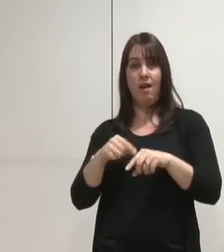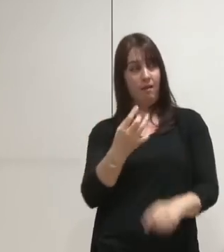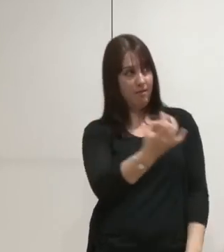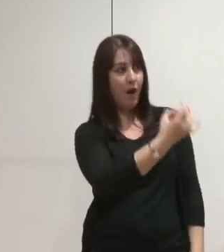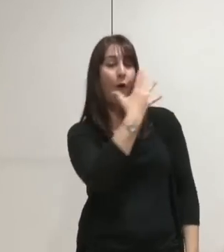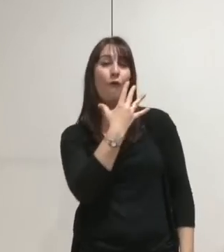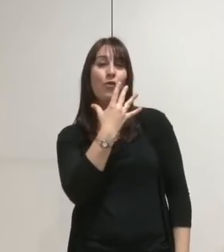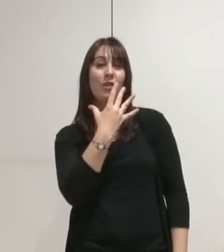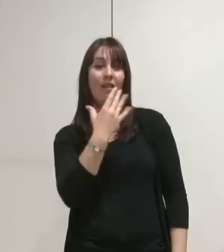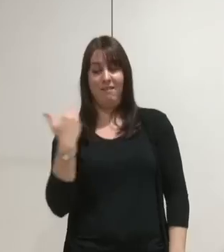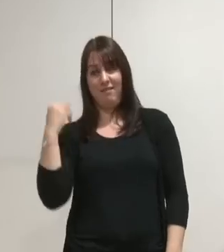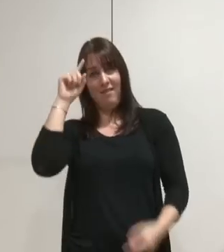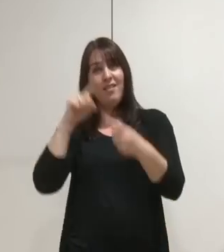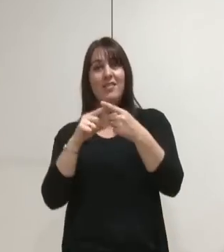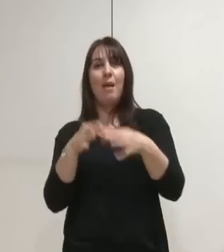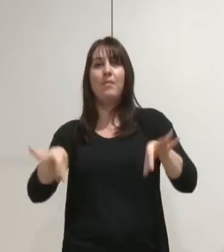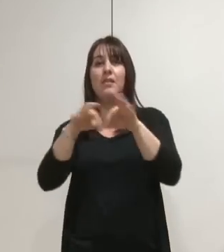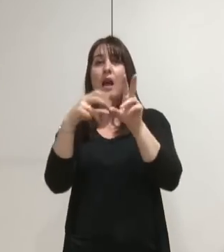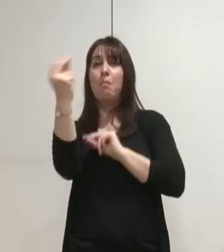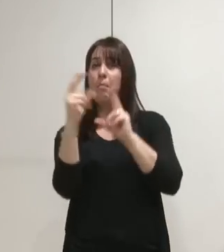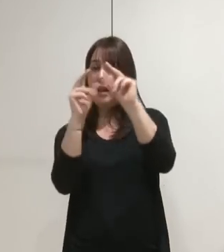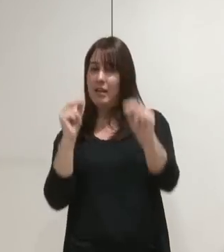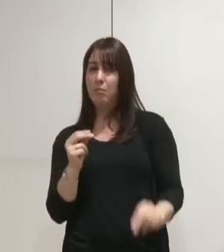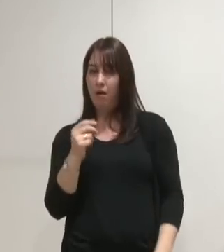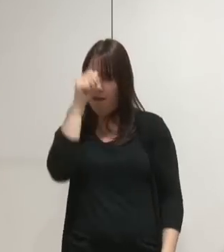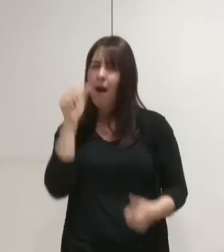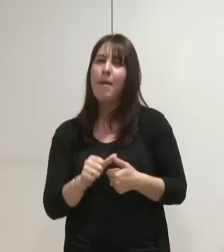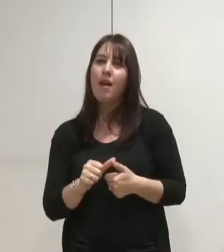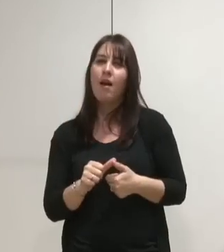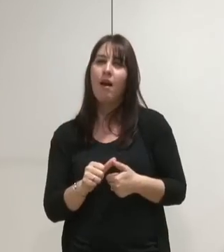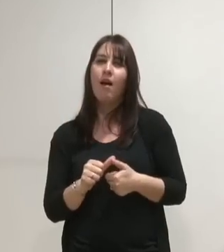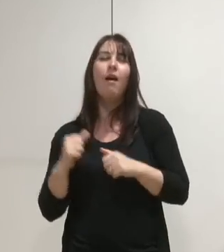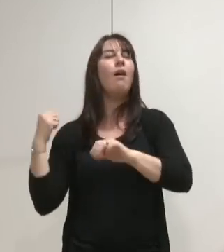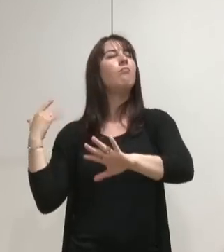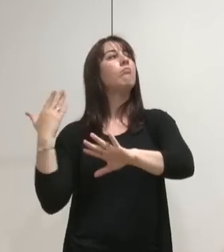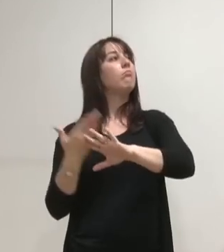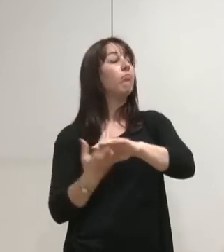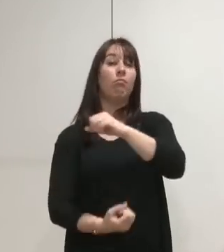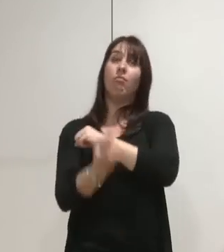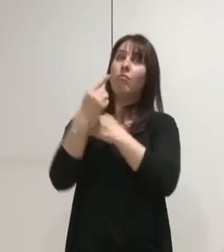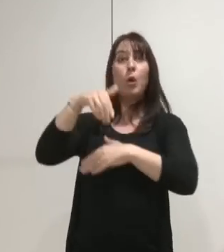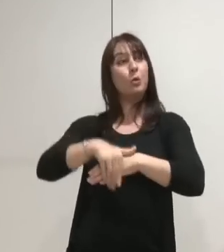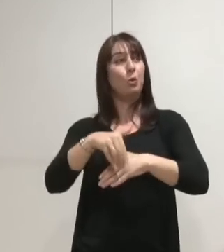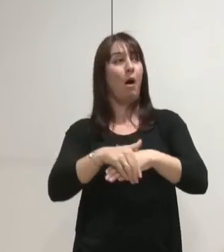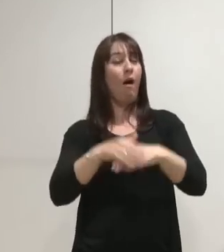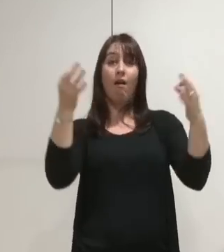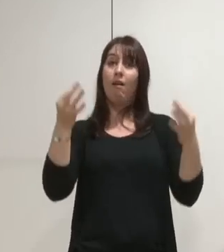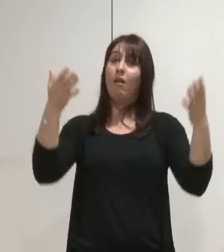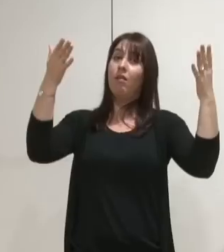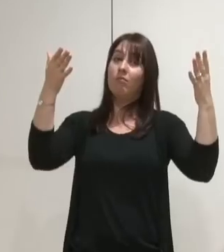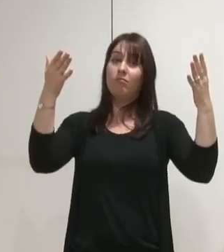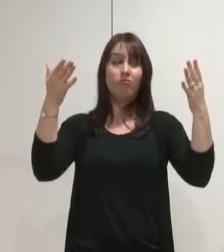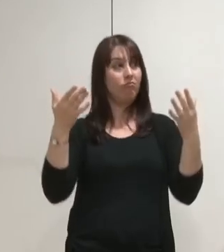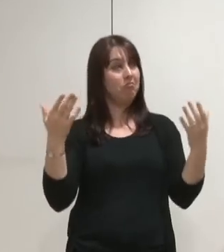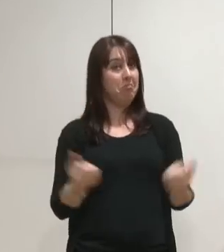budget annexe sur l'activité du Palais des Sports et voilà que ce soir sur une activité entièrement